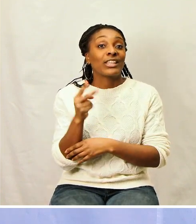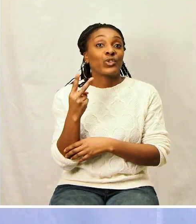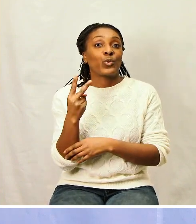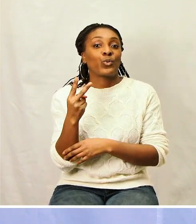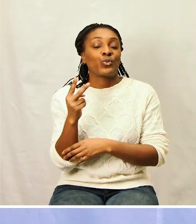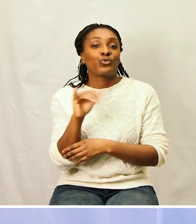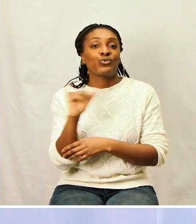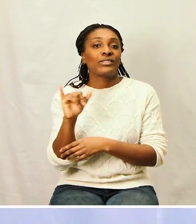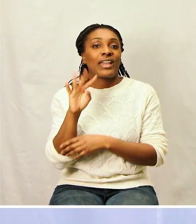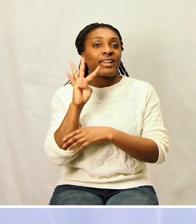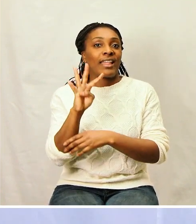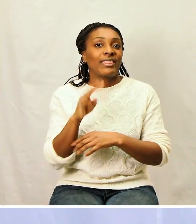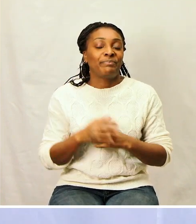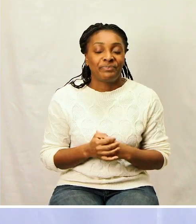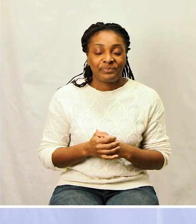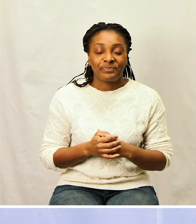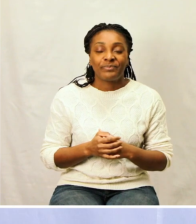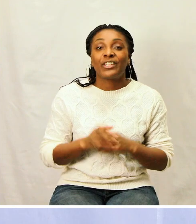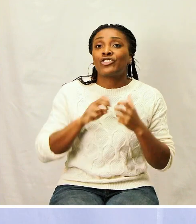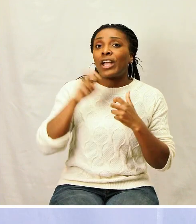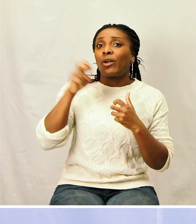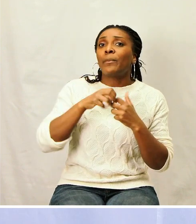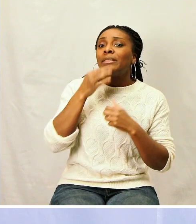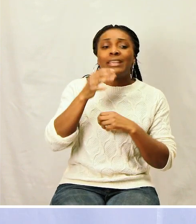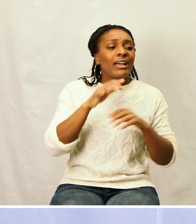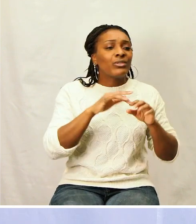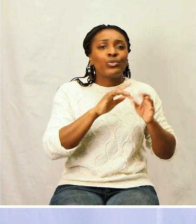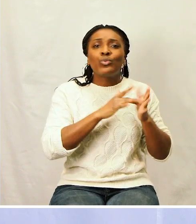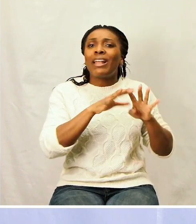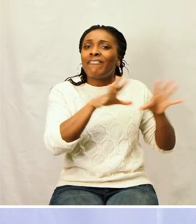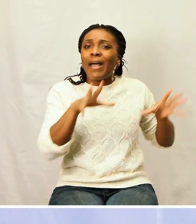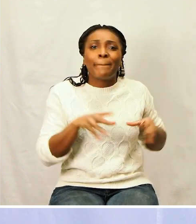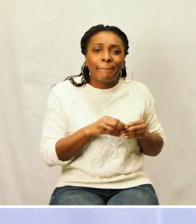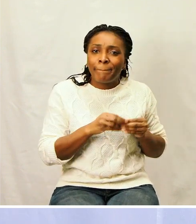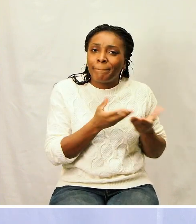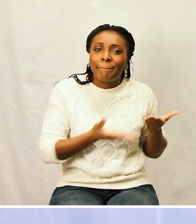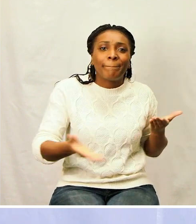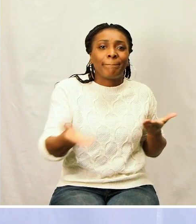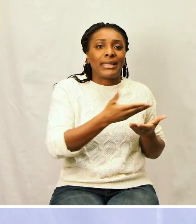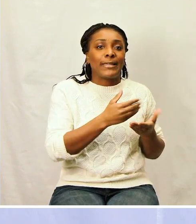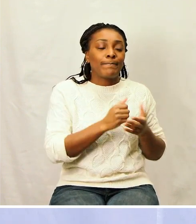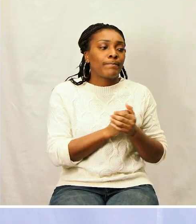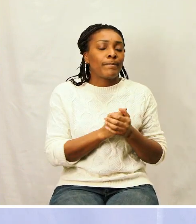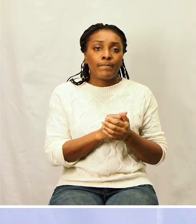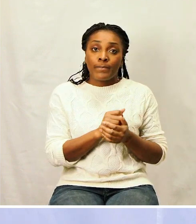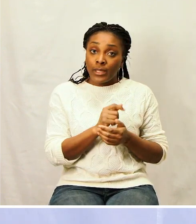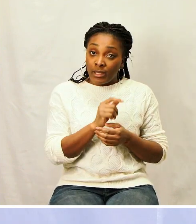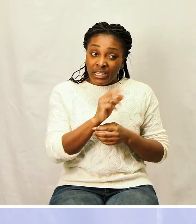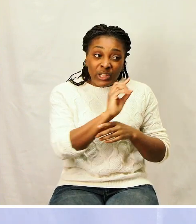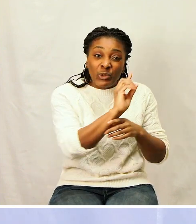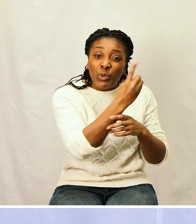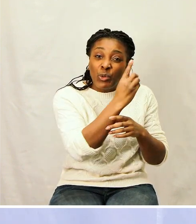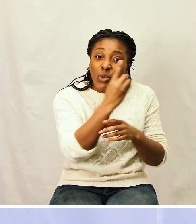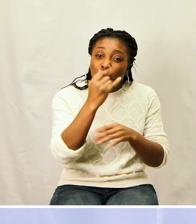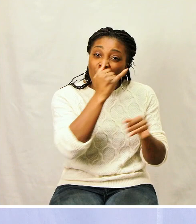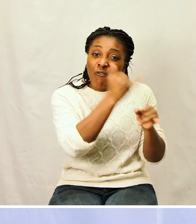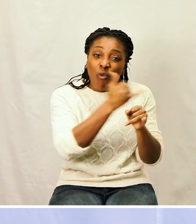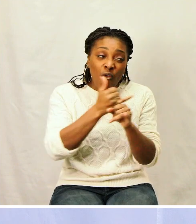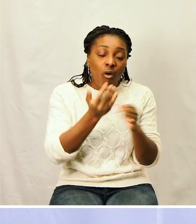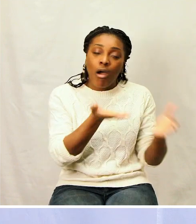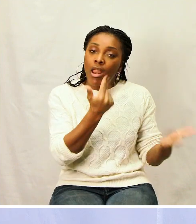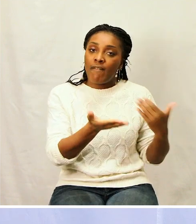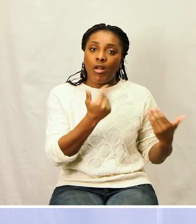2 et 4 Jacob dit à sa maison et à tous ceux qui étaient avec lui ôtez les dieux étrangers qui sont au milieu de vous